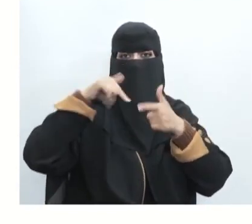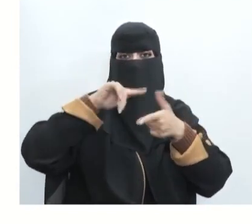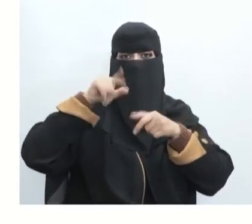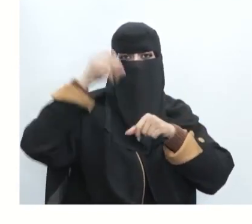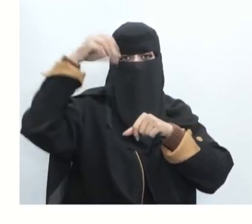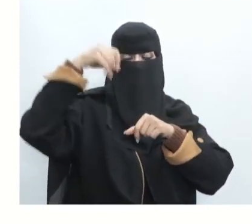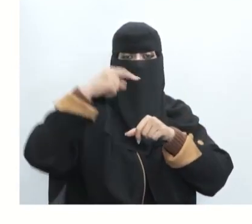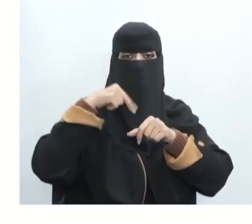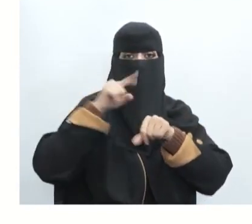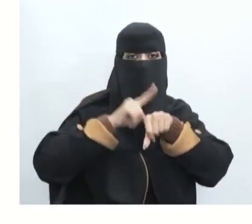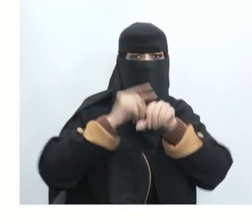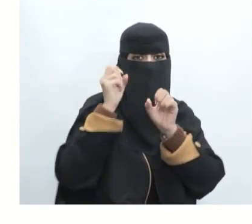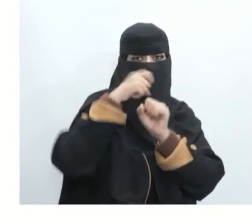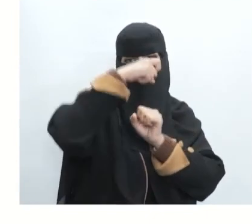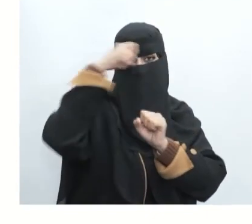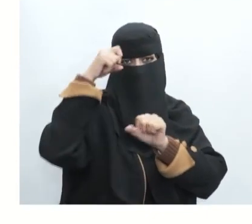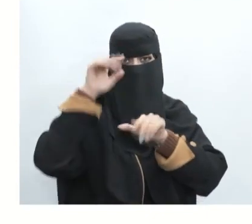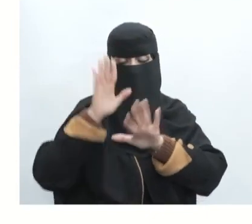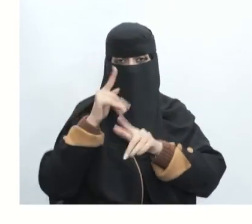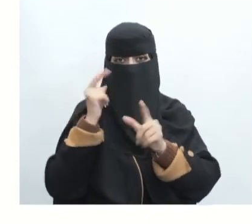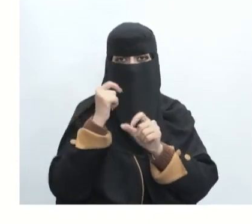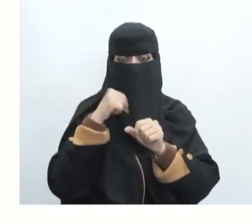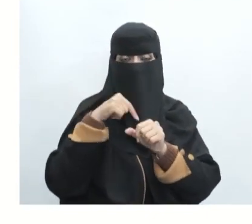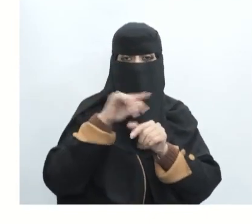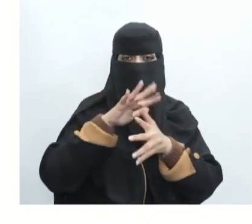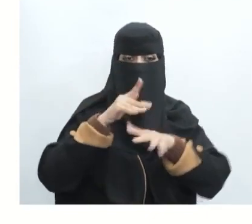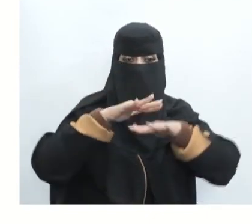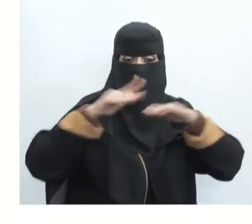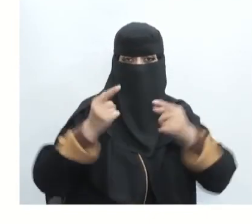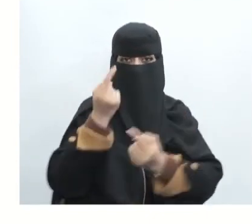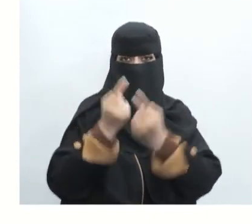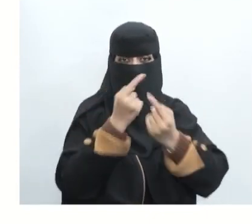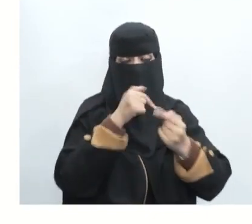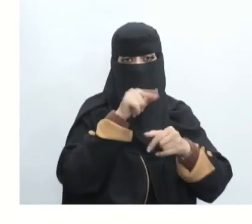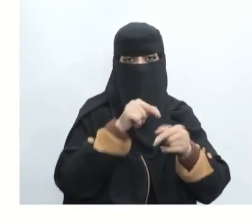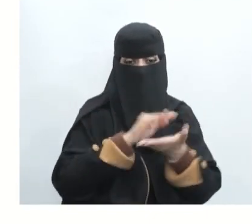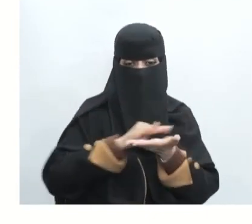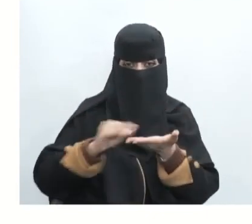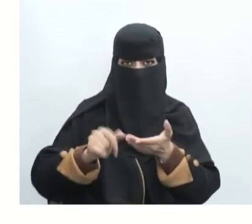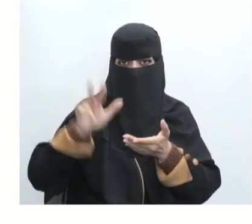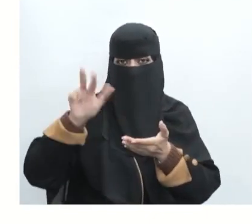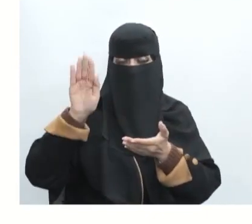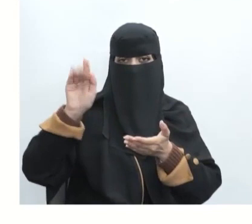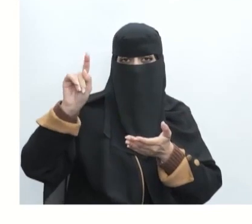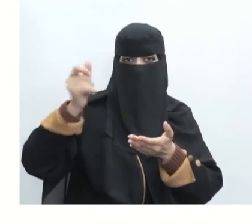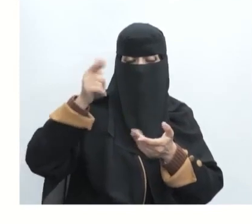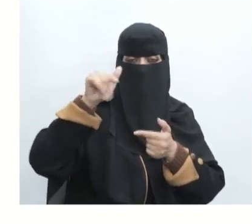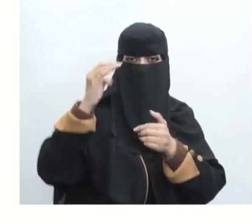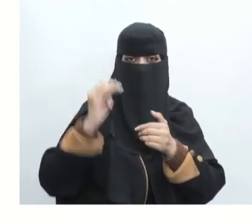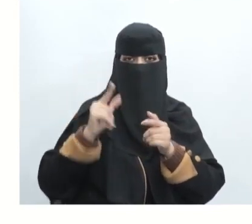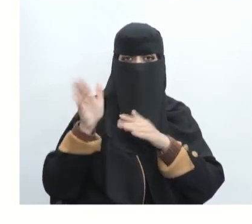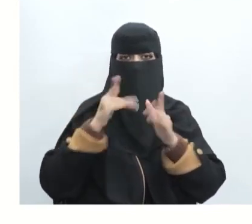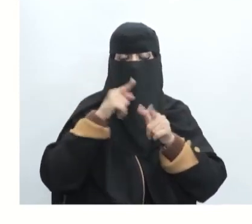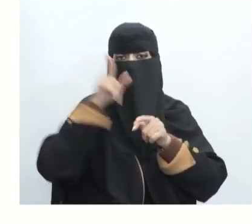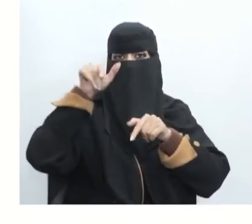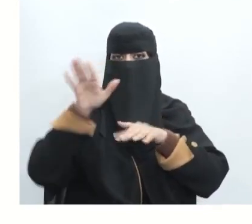ممطر صيفا الغطاء النباتي عباره عن حشائش السافانا والجنوب هي